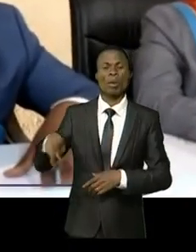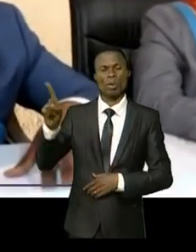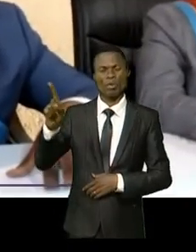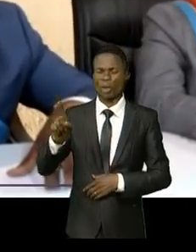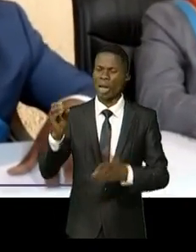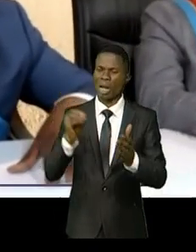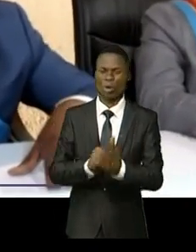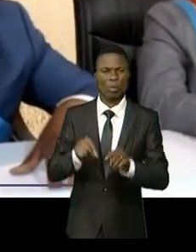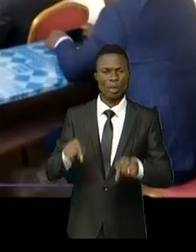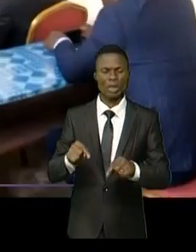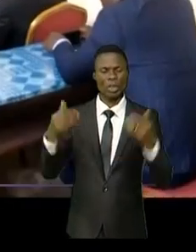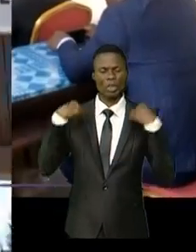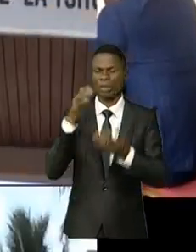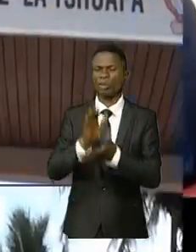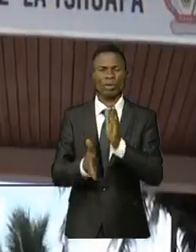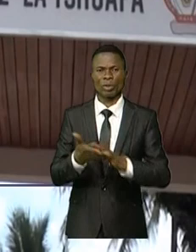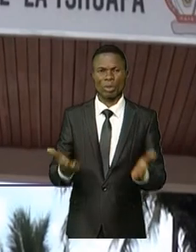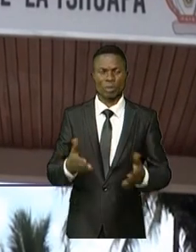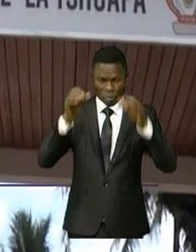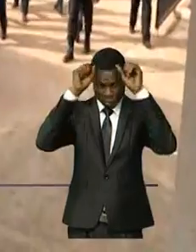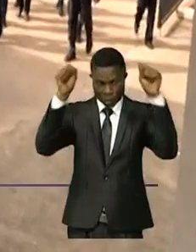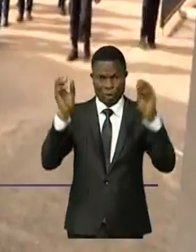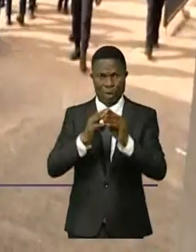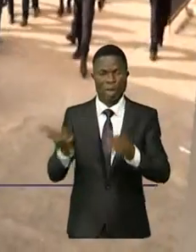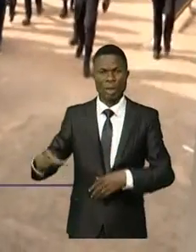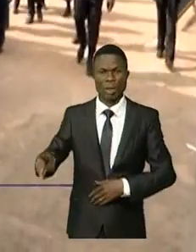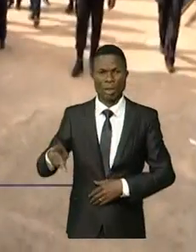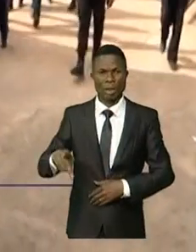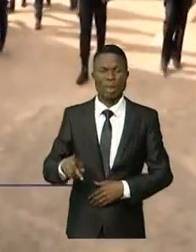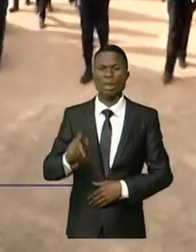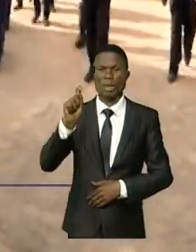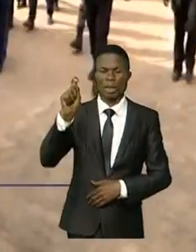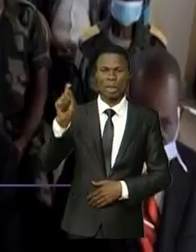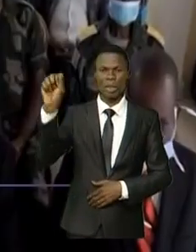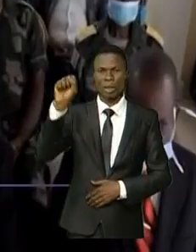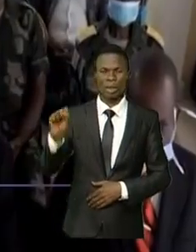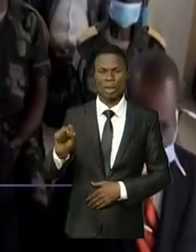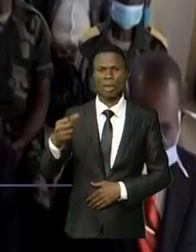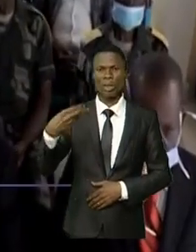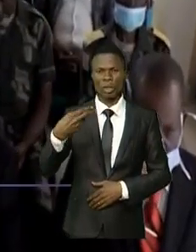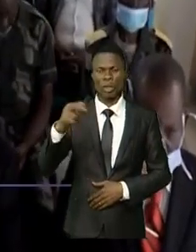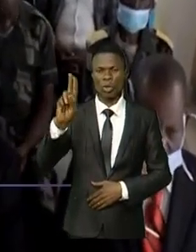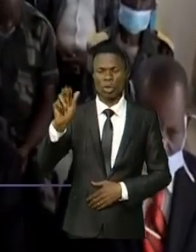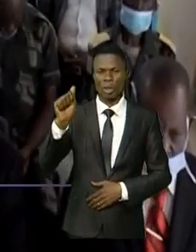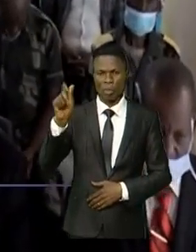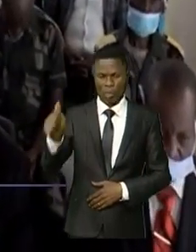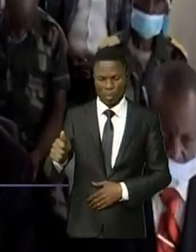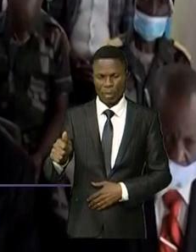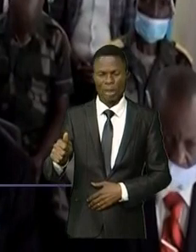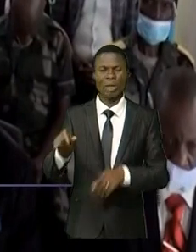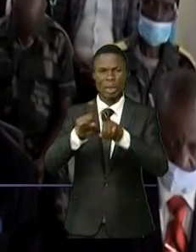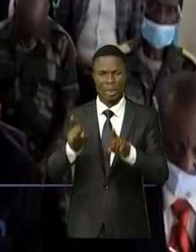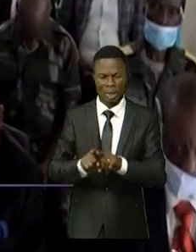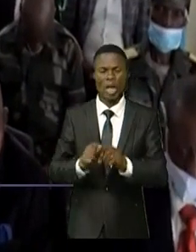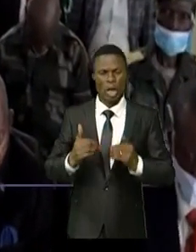demeure en zone de forte turbulence. Le président de l'Assemblée provinciale de la Tchouapa, Maître Dieudonné Matela, n'a pas dérogé à